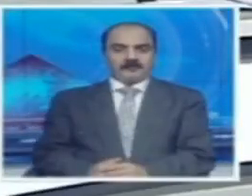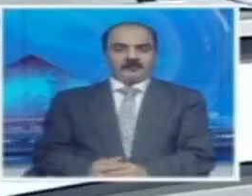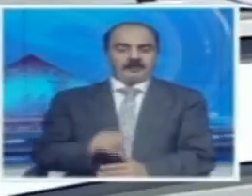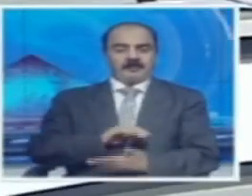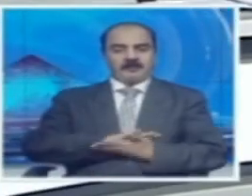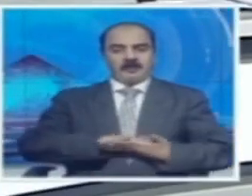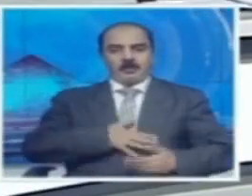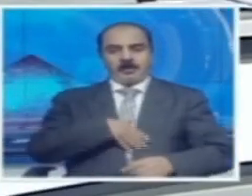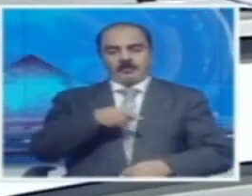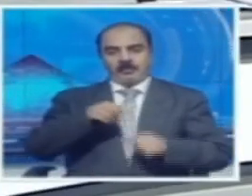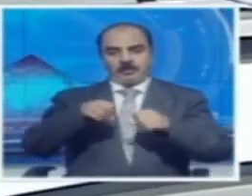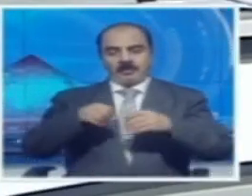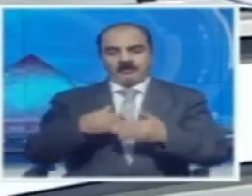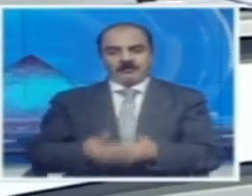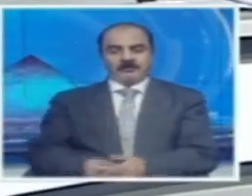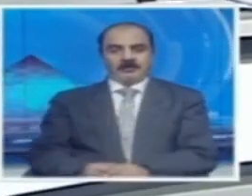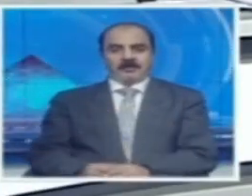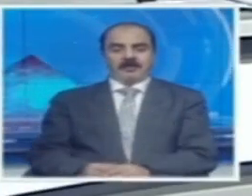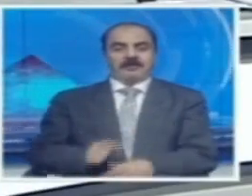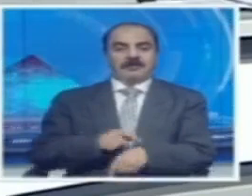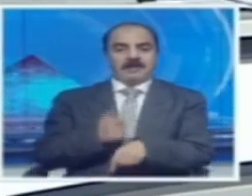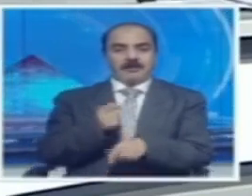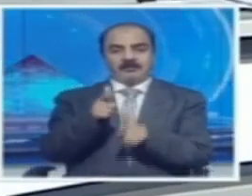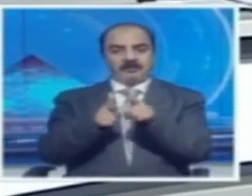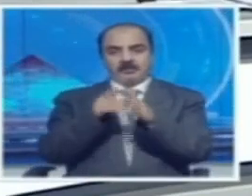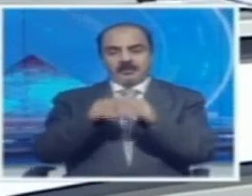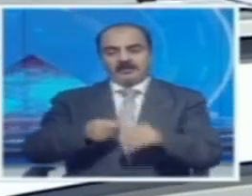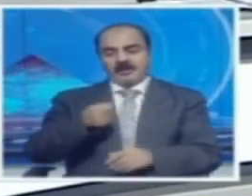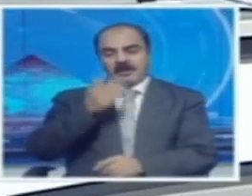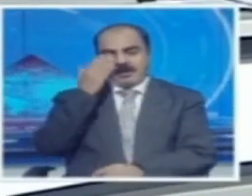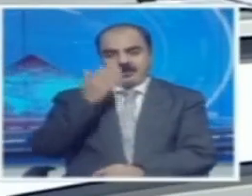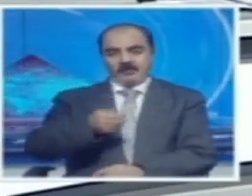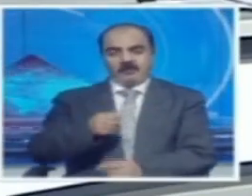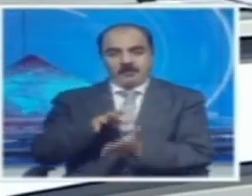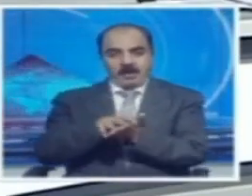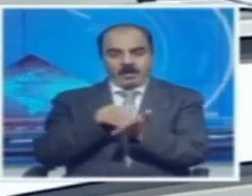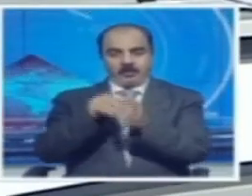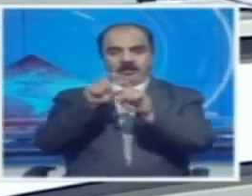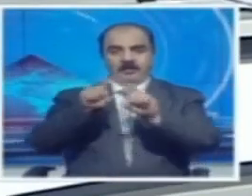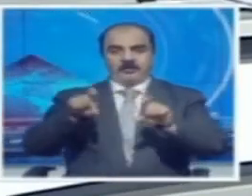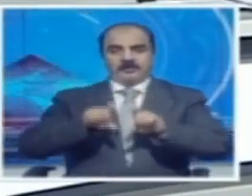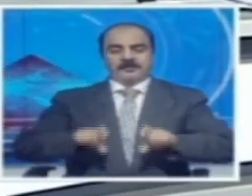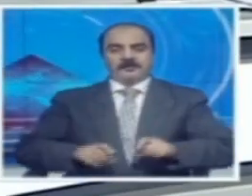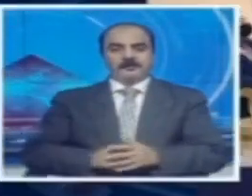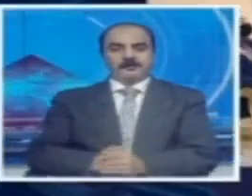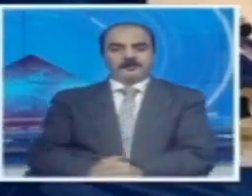السلام عليكم ورحمة الله وبركاته. الخامسة من التلفزيون المصري، أهلا بحضرتكم، والبداية بالعناوين.